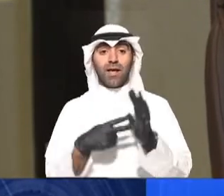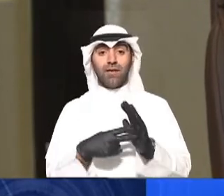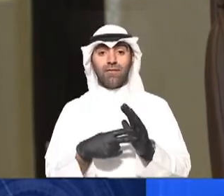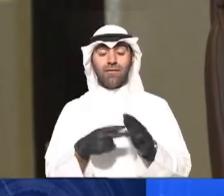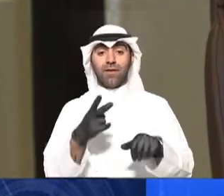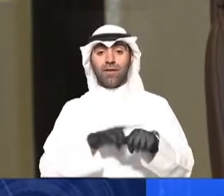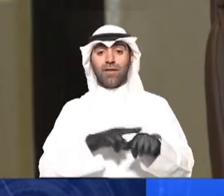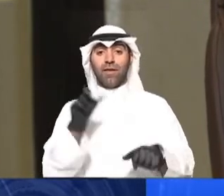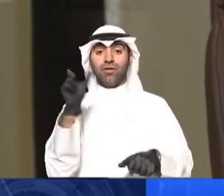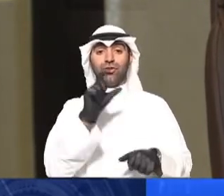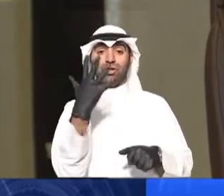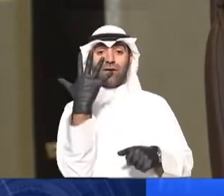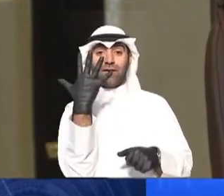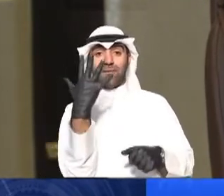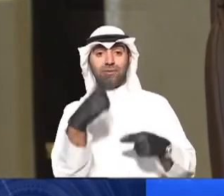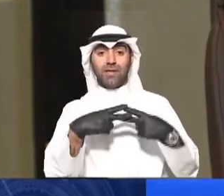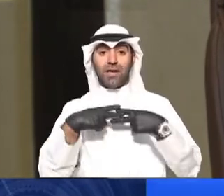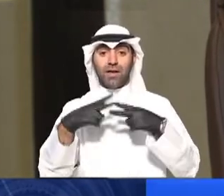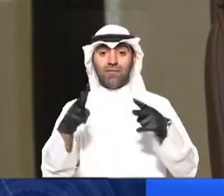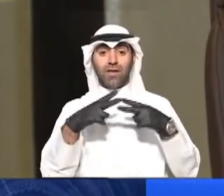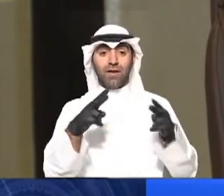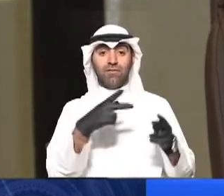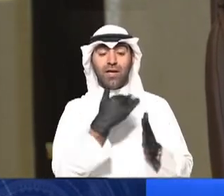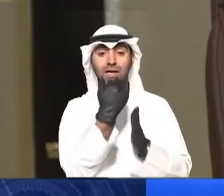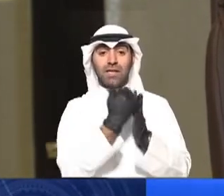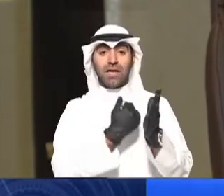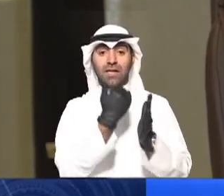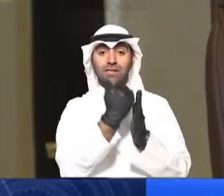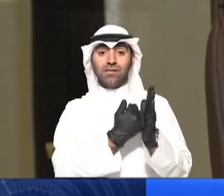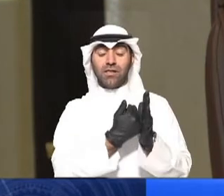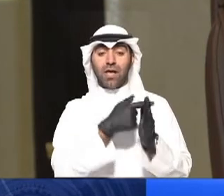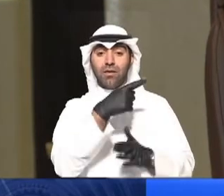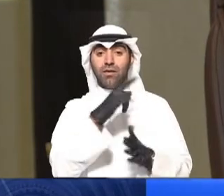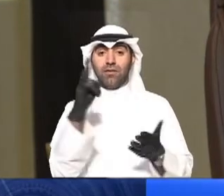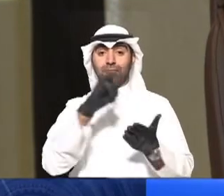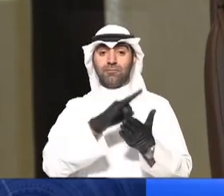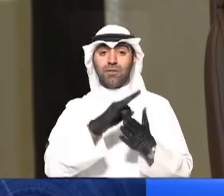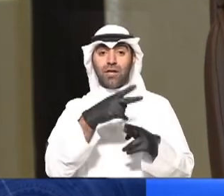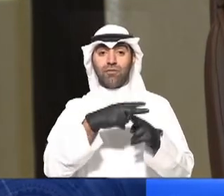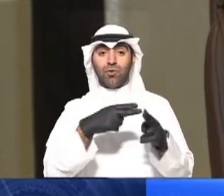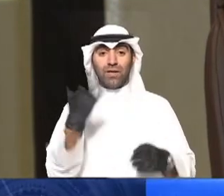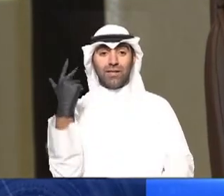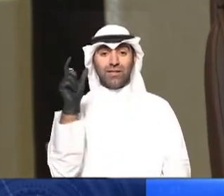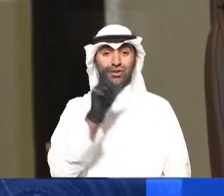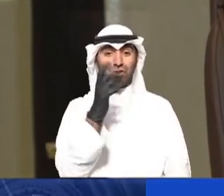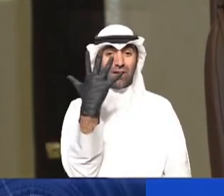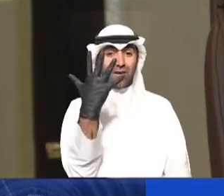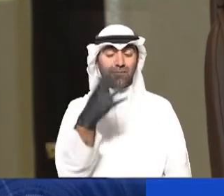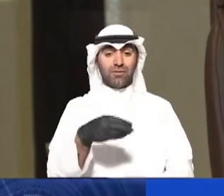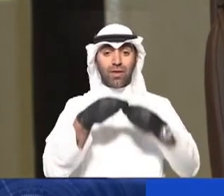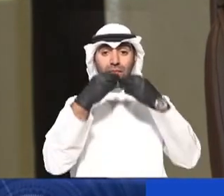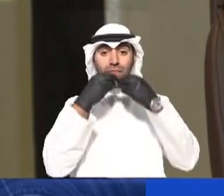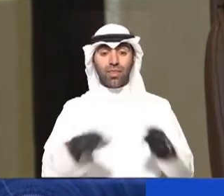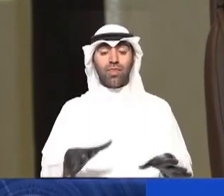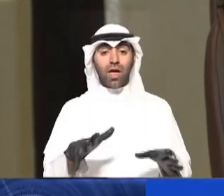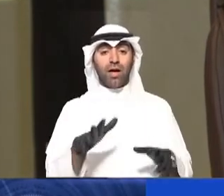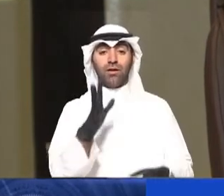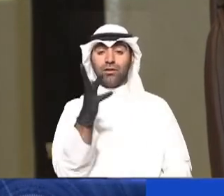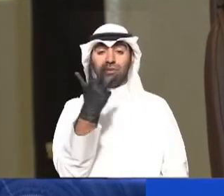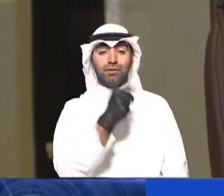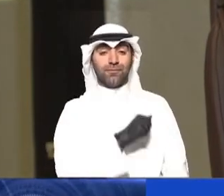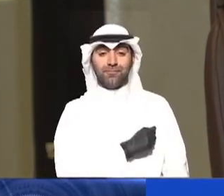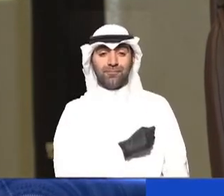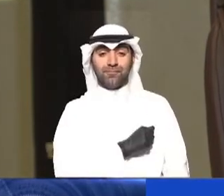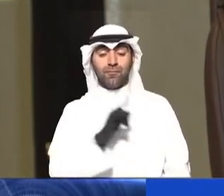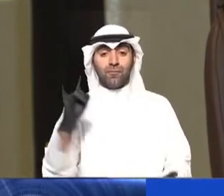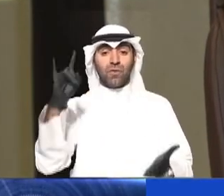كان مجموع الخسائر المسجلة والمرصودة من المنظمات الدولية وهي منظمة